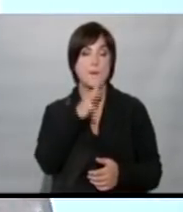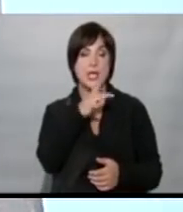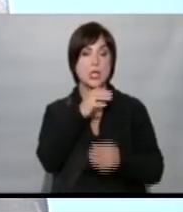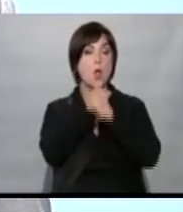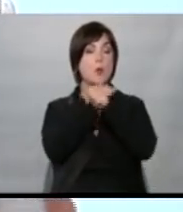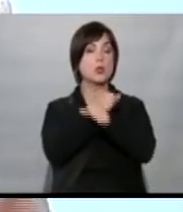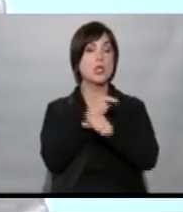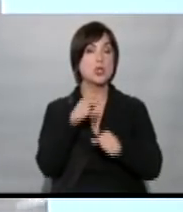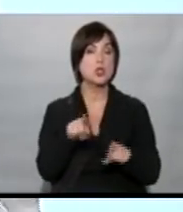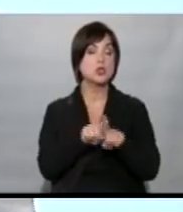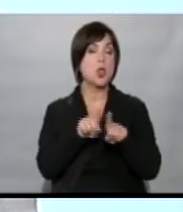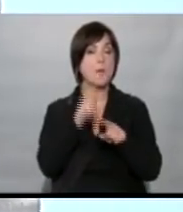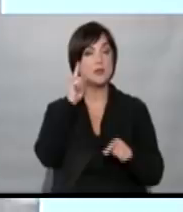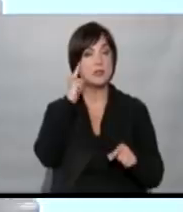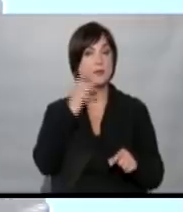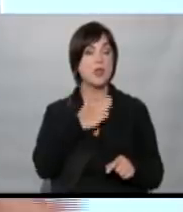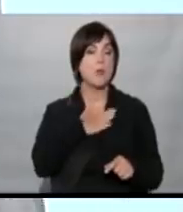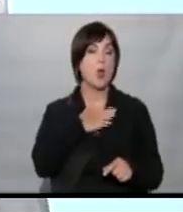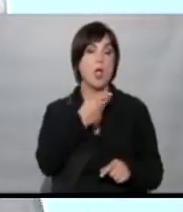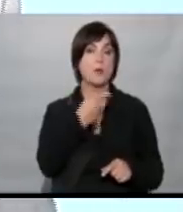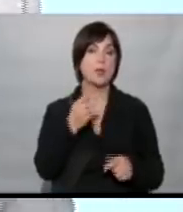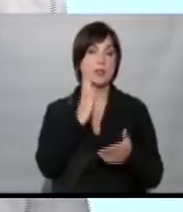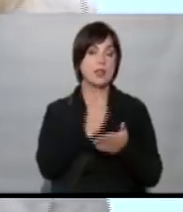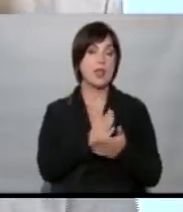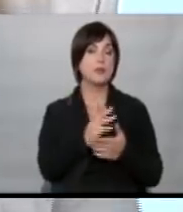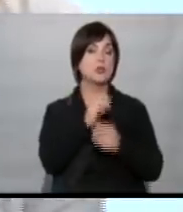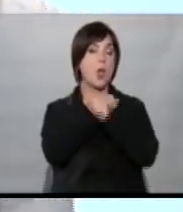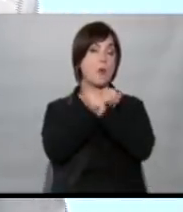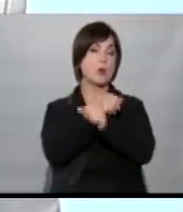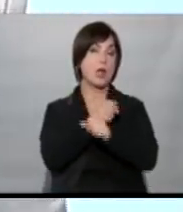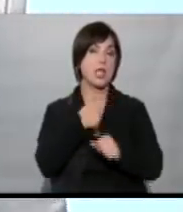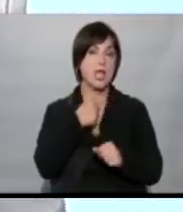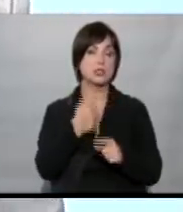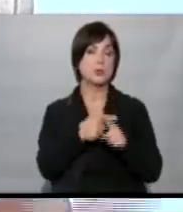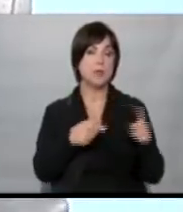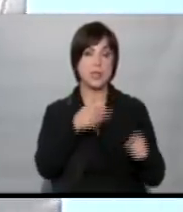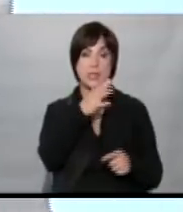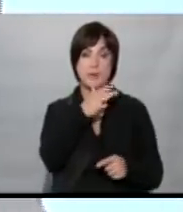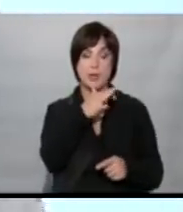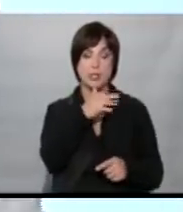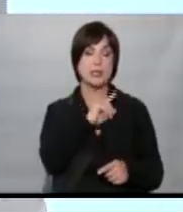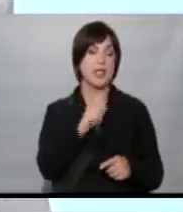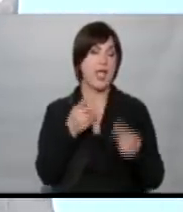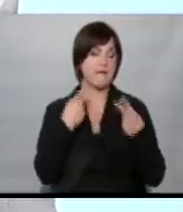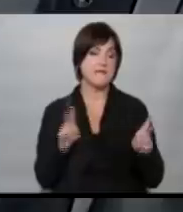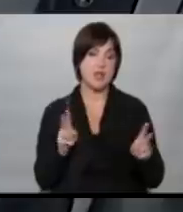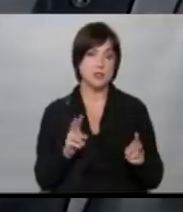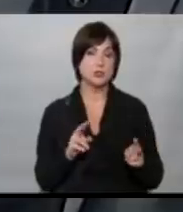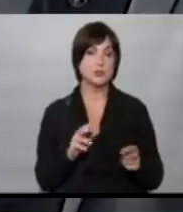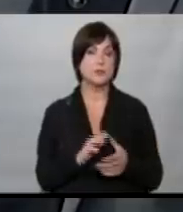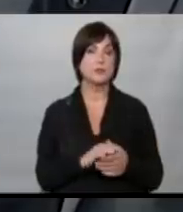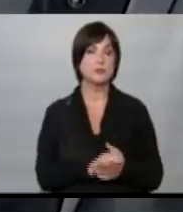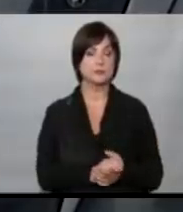Македонија бойкотира, да. Што исто мислам дека во мое име не може да бойкотира и јас сум дел на Македонија, да. Но добро, не е битно.